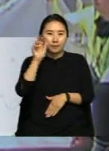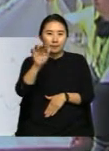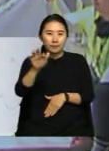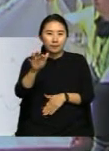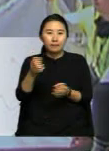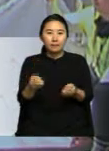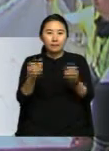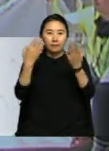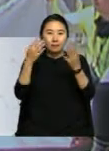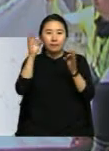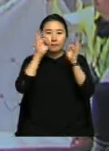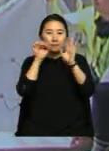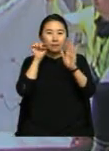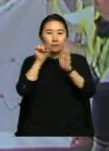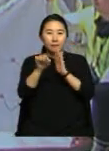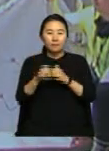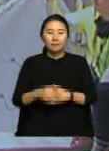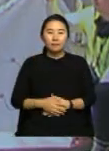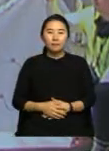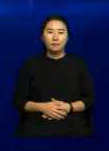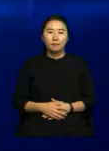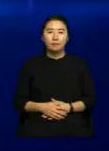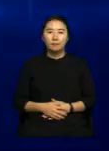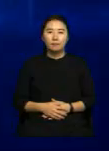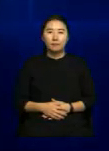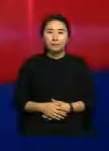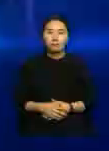행사를 전병철 기자가 취재했습니다